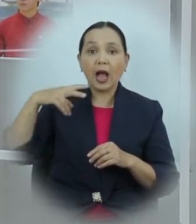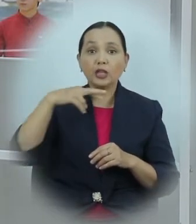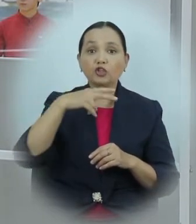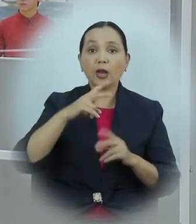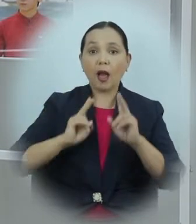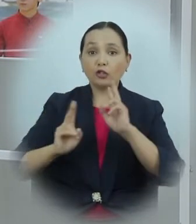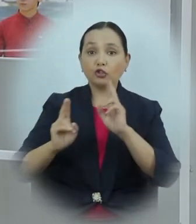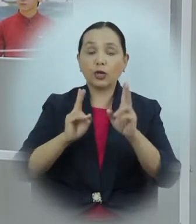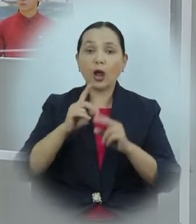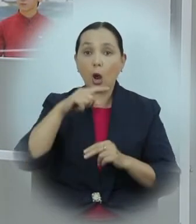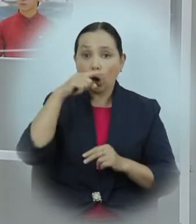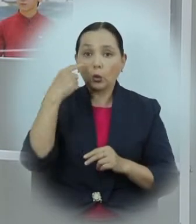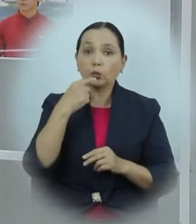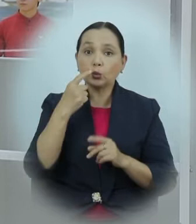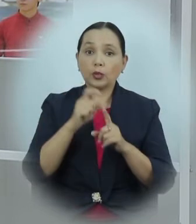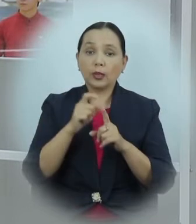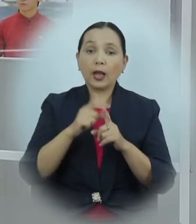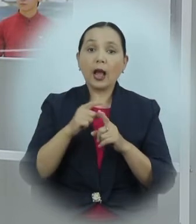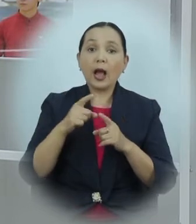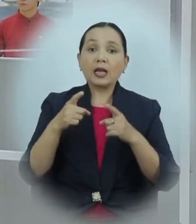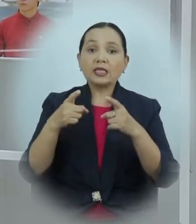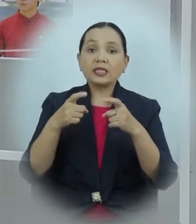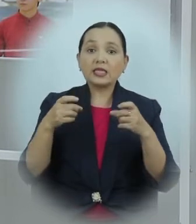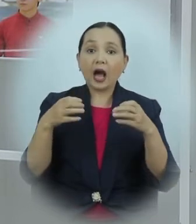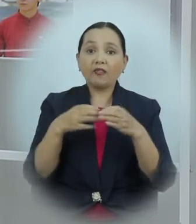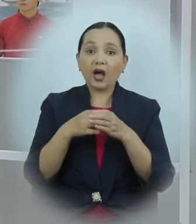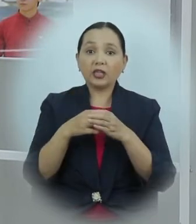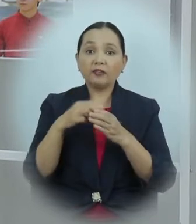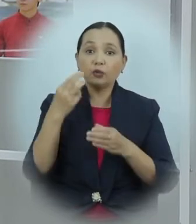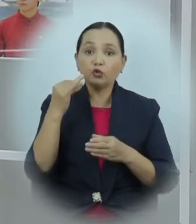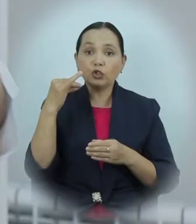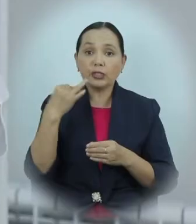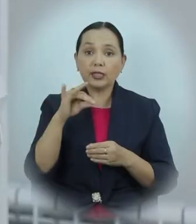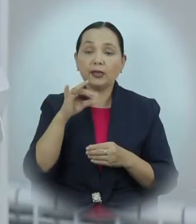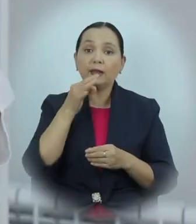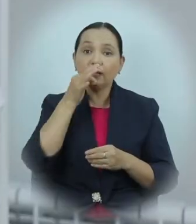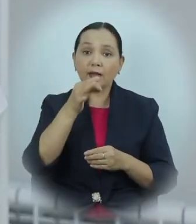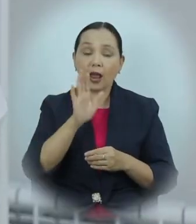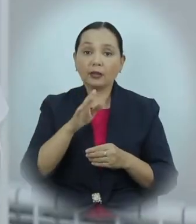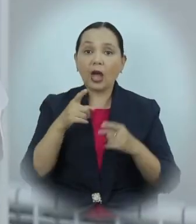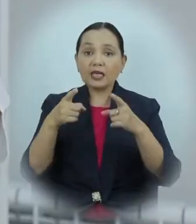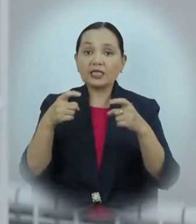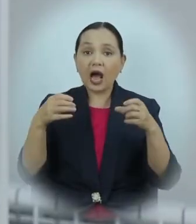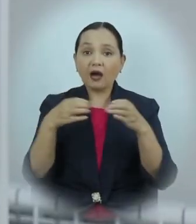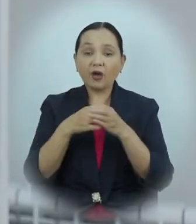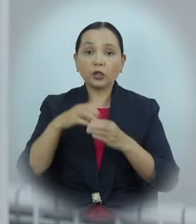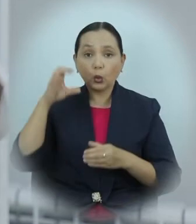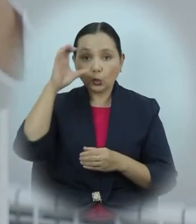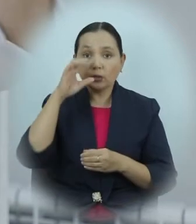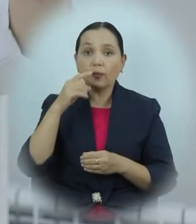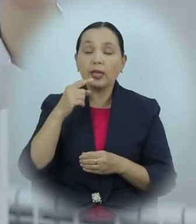rus tilida bir so'z bor, zahvat tushishi deyiladi. Ya'ni zahvat qilib olish degan. O'zbek